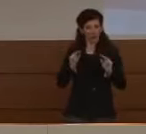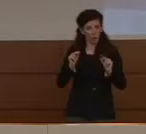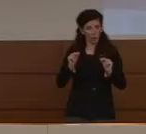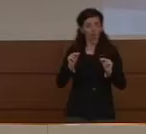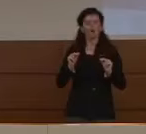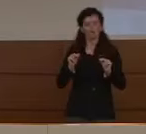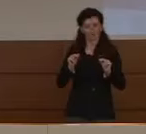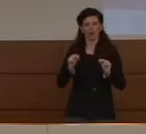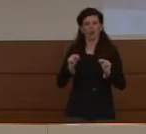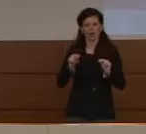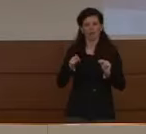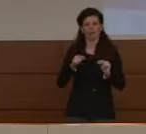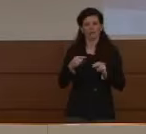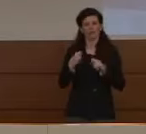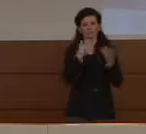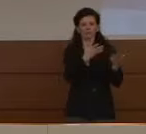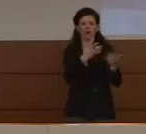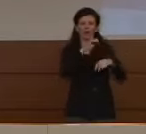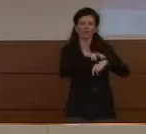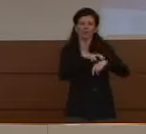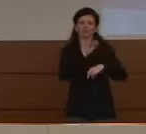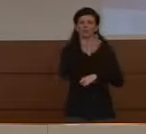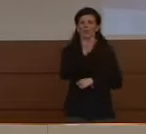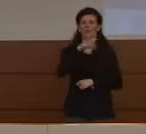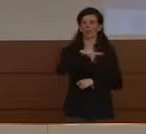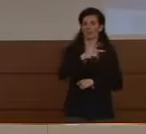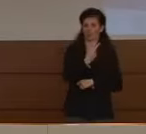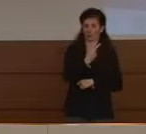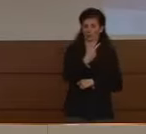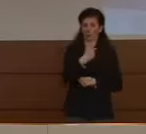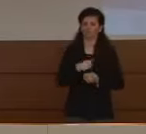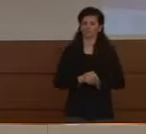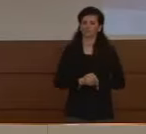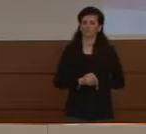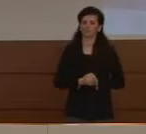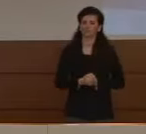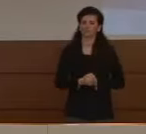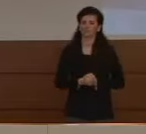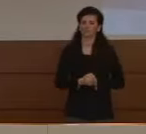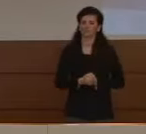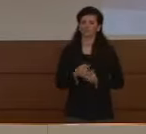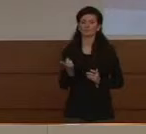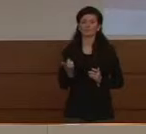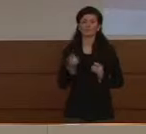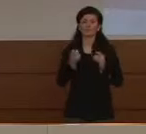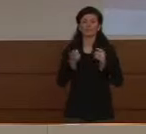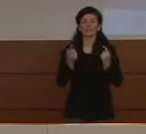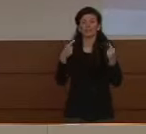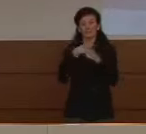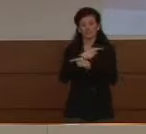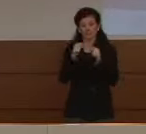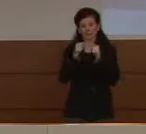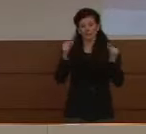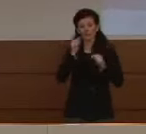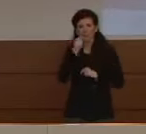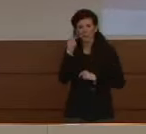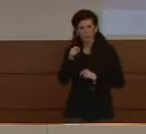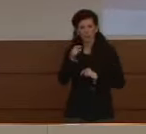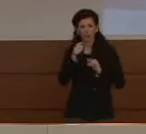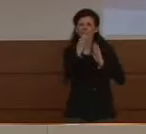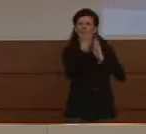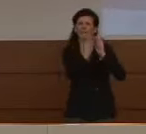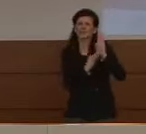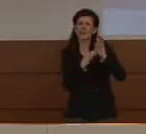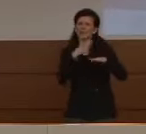consegna dei mascherine ffp2 per quanto riguarda la politica dei tamponi i tamponi così come prevede l'organizzazione